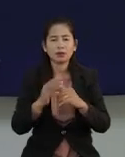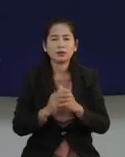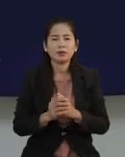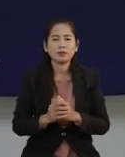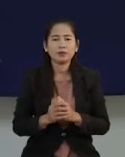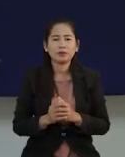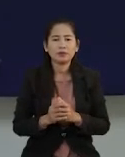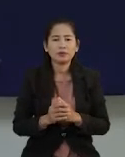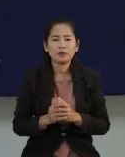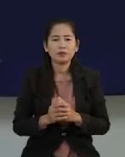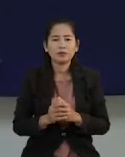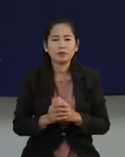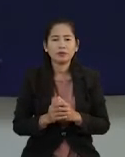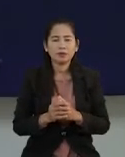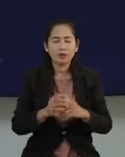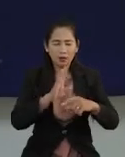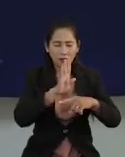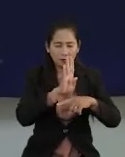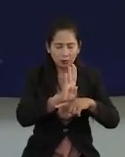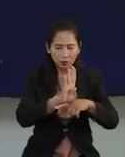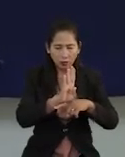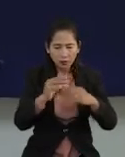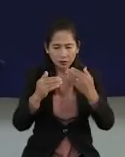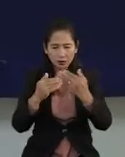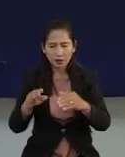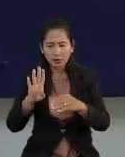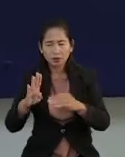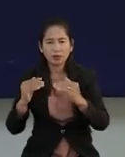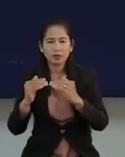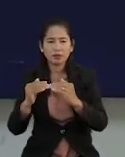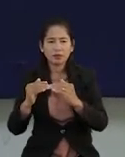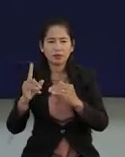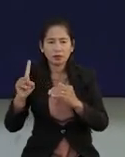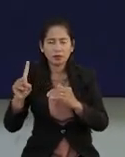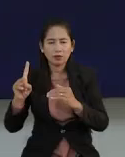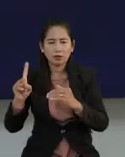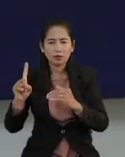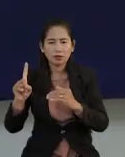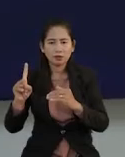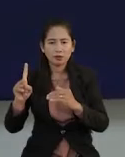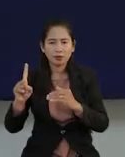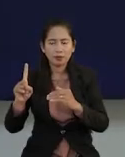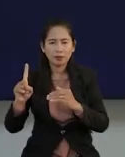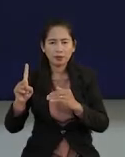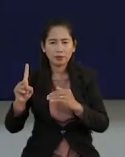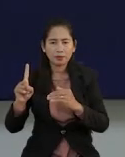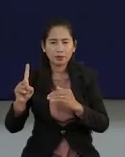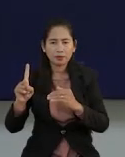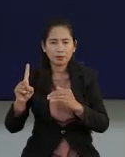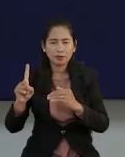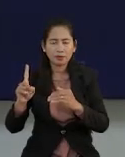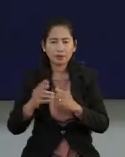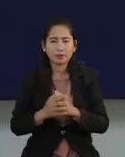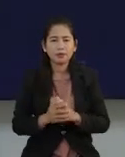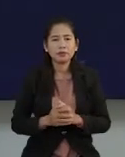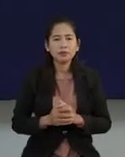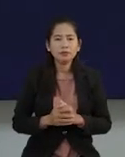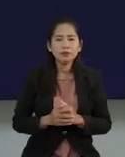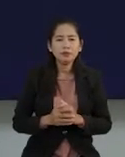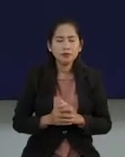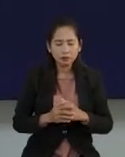tỏ buồn chạy nắng buồn sao màn buồn chạy nắng buồn cứ bán